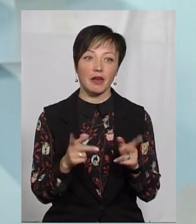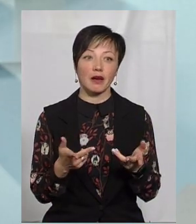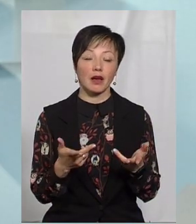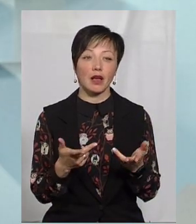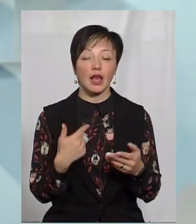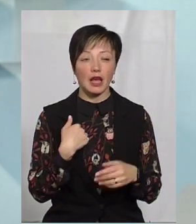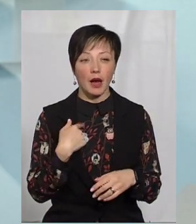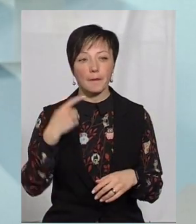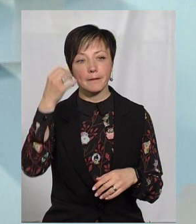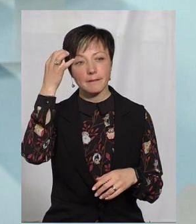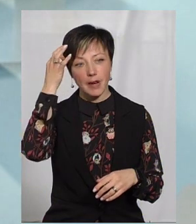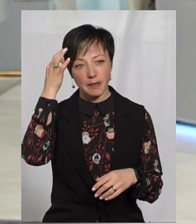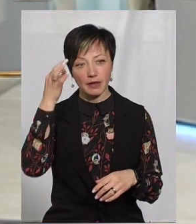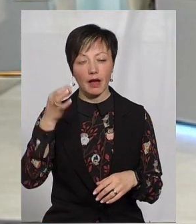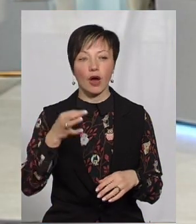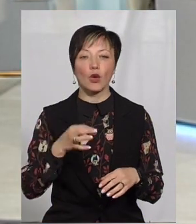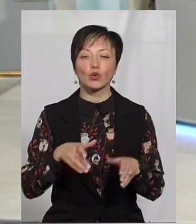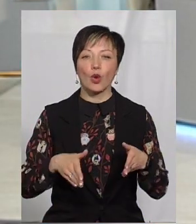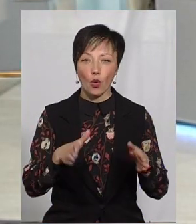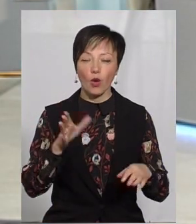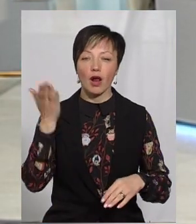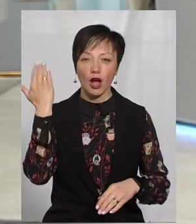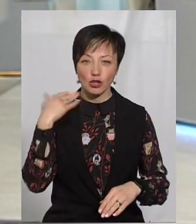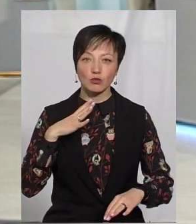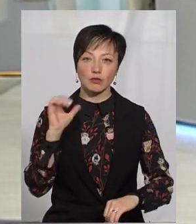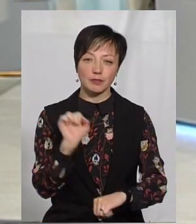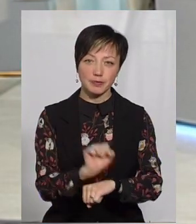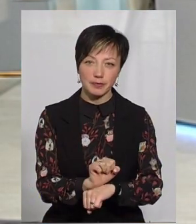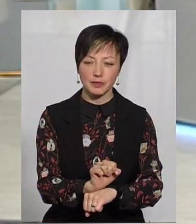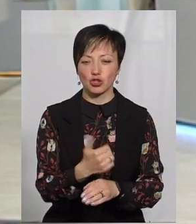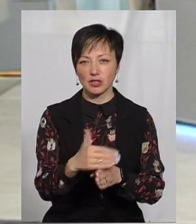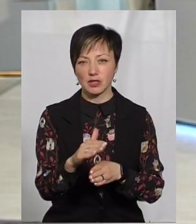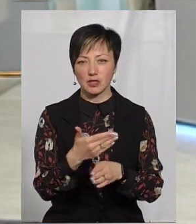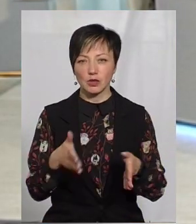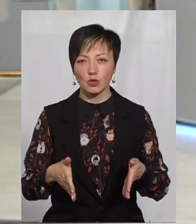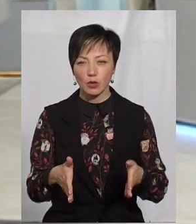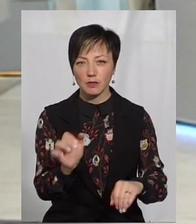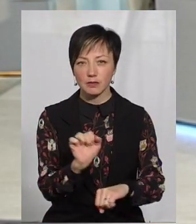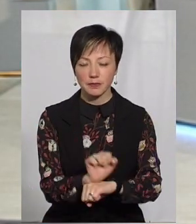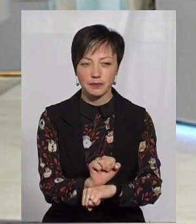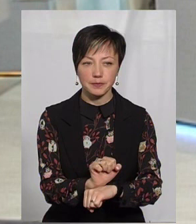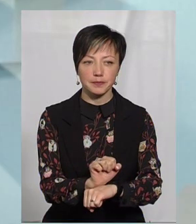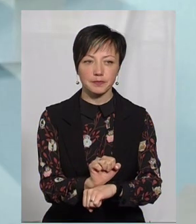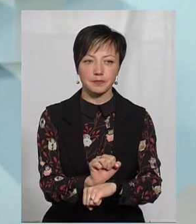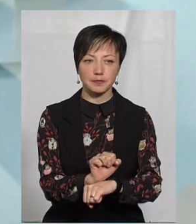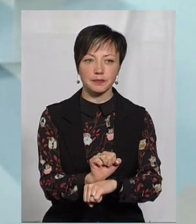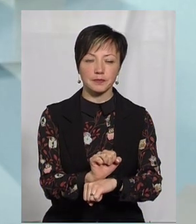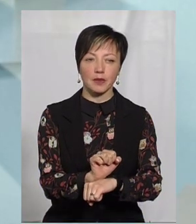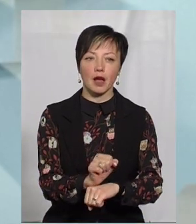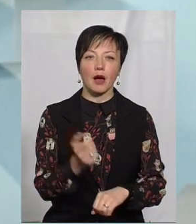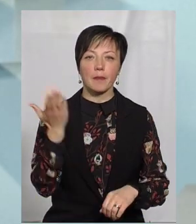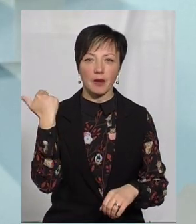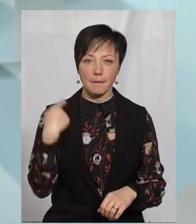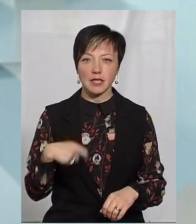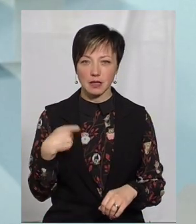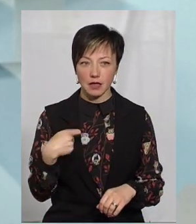перекривались? Наскільки я пам'ятаю, перекривались дороги, там перекривались частини доріг, точно при попередньому президенту,